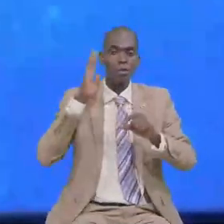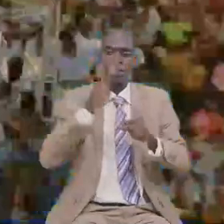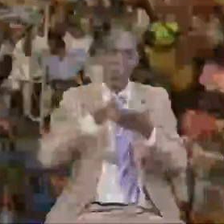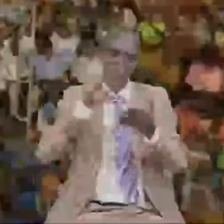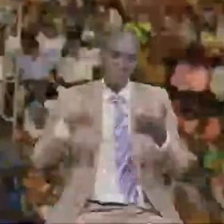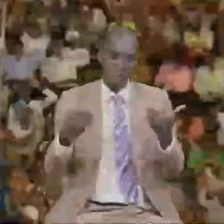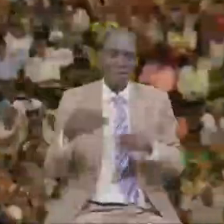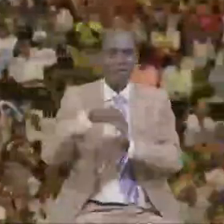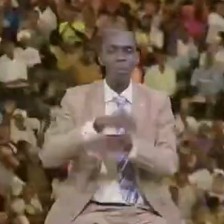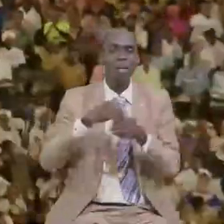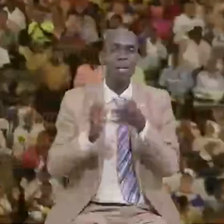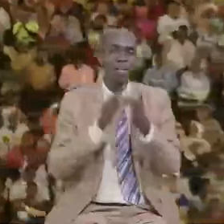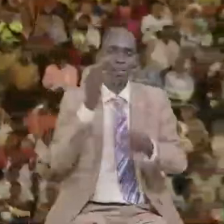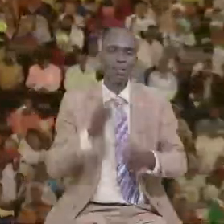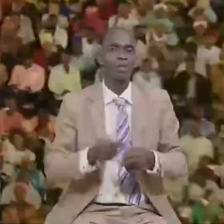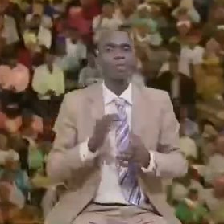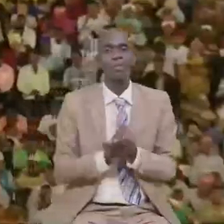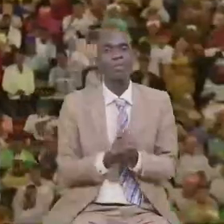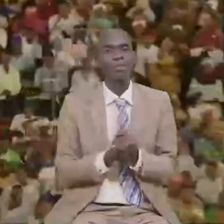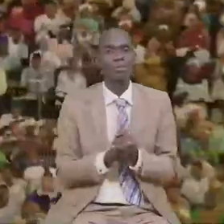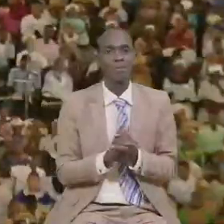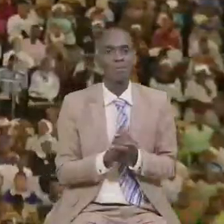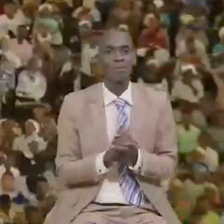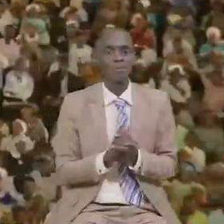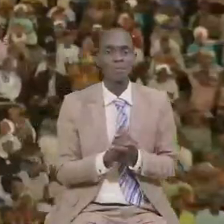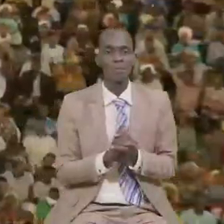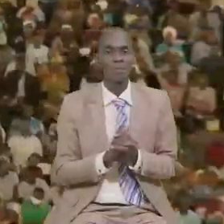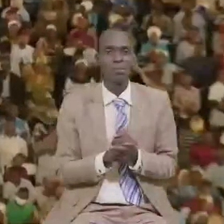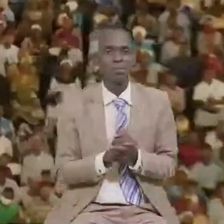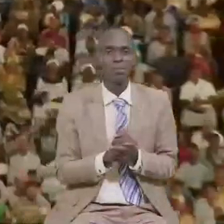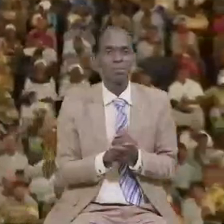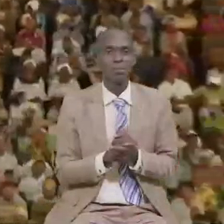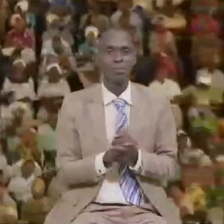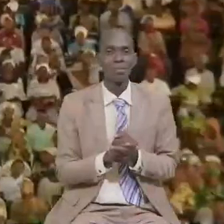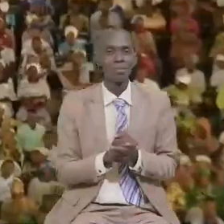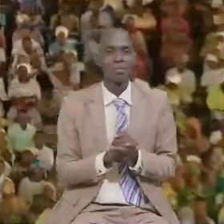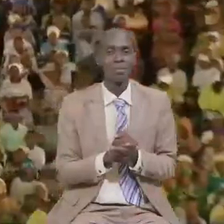seront enlevées au nom de Jésus-Christ.